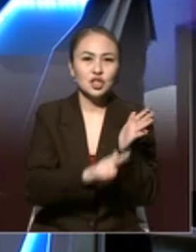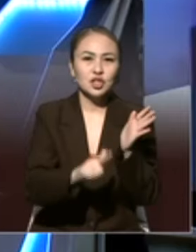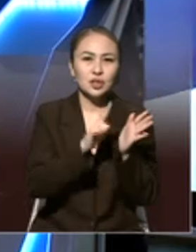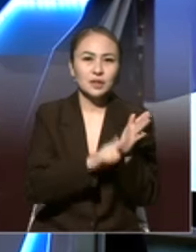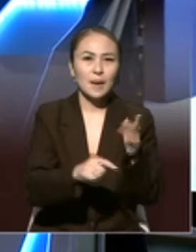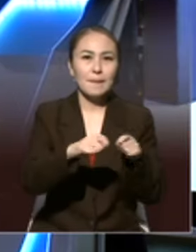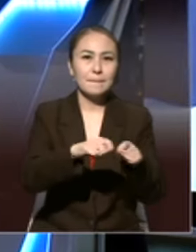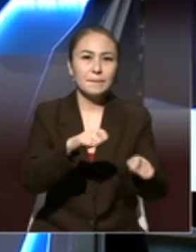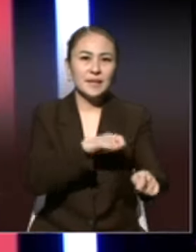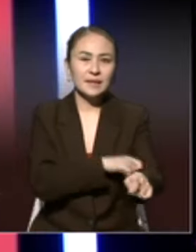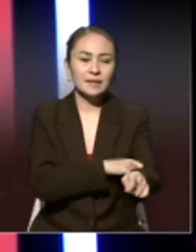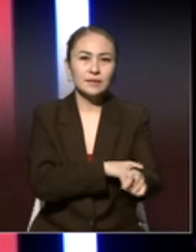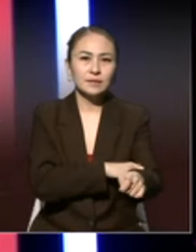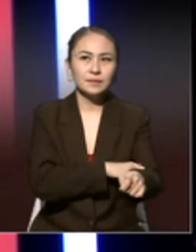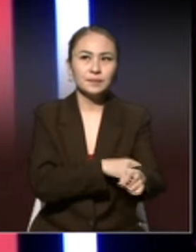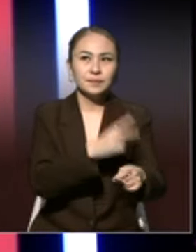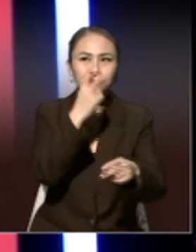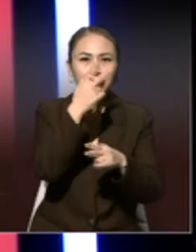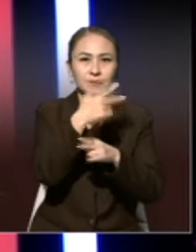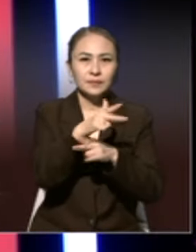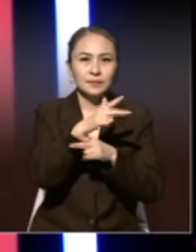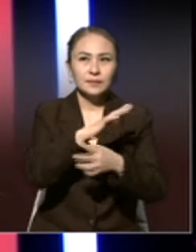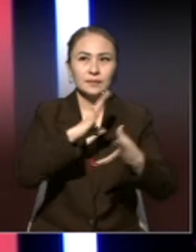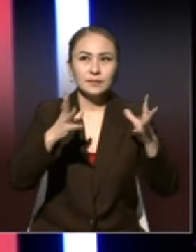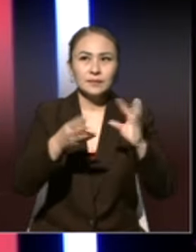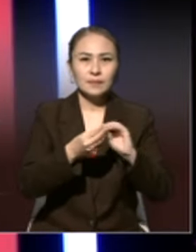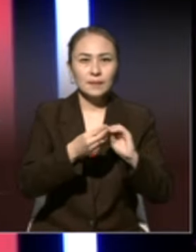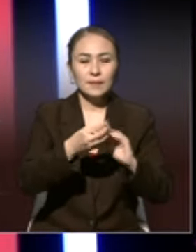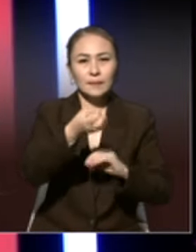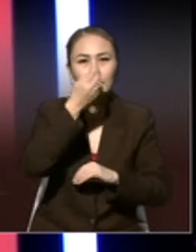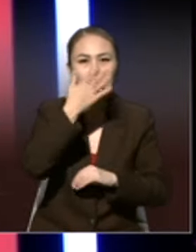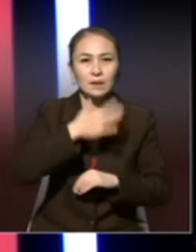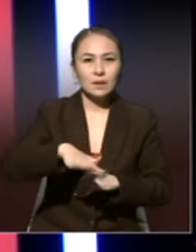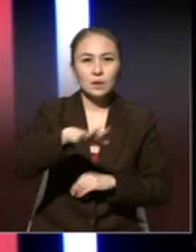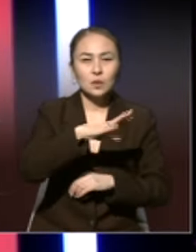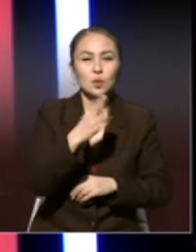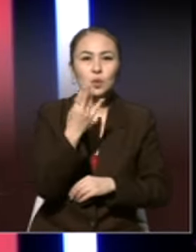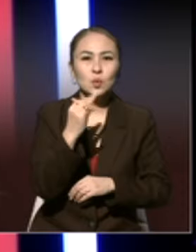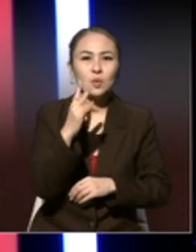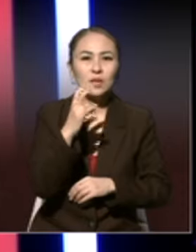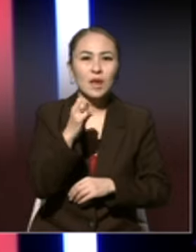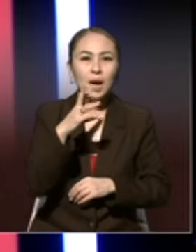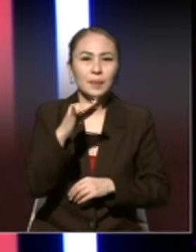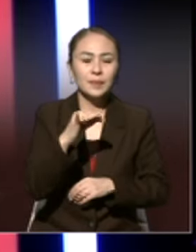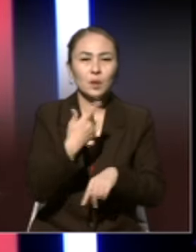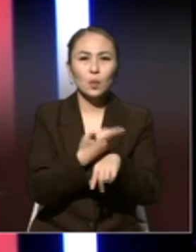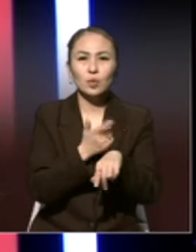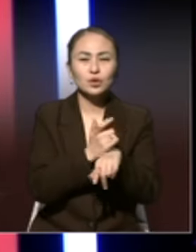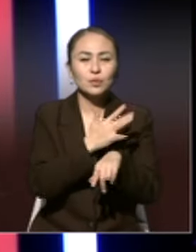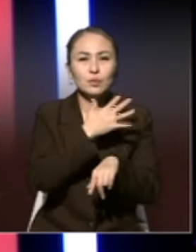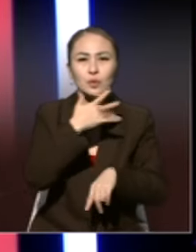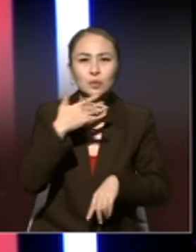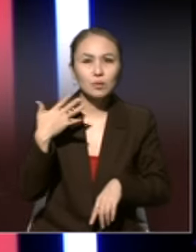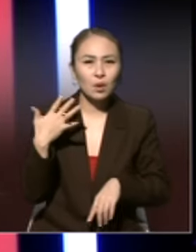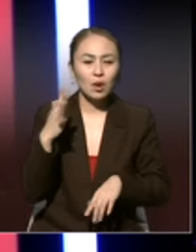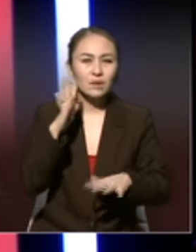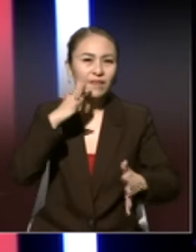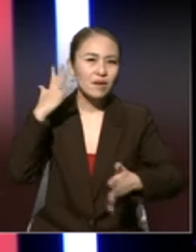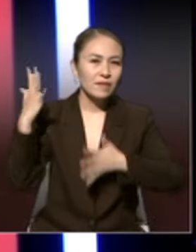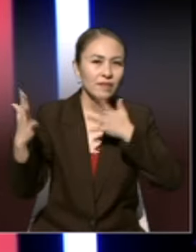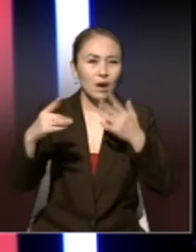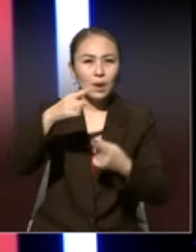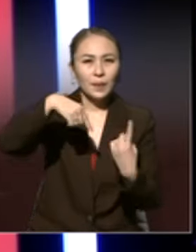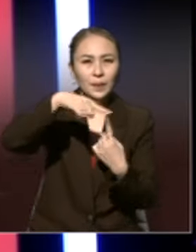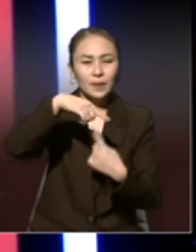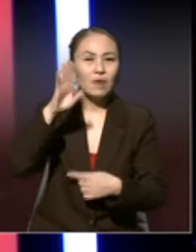метр ұзындығымен, қазір видеоны көрсеңіздер болады. Жалпы Жапонияның өзінде цунами көп болады, білесіздер. Сол цунами жиналған